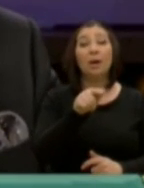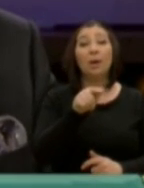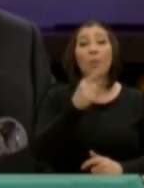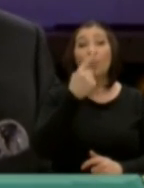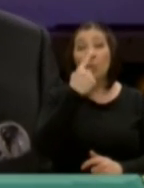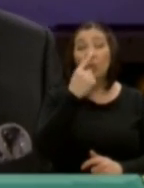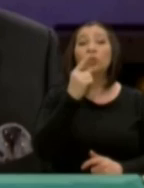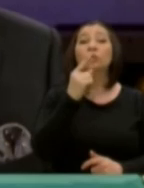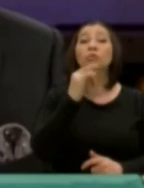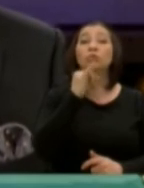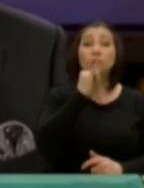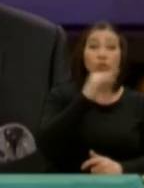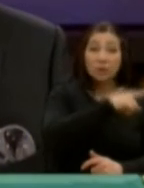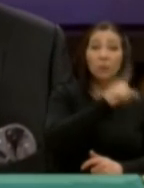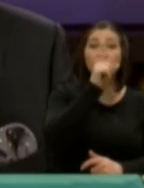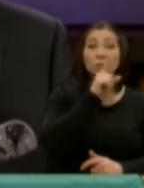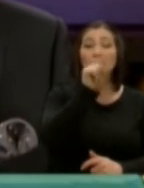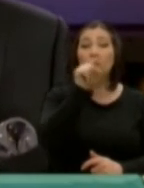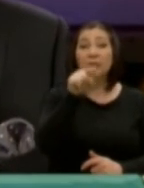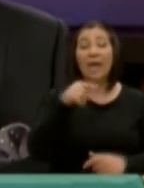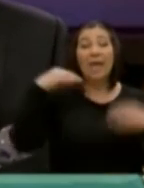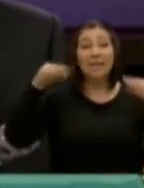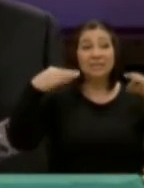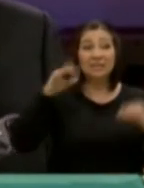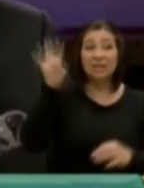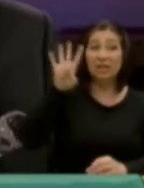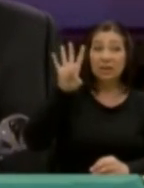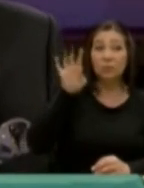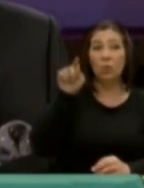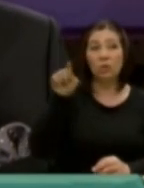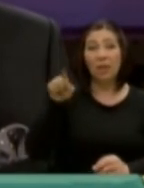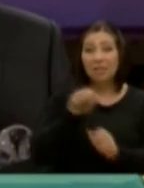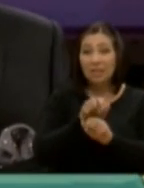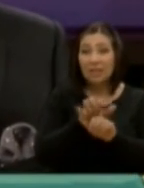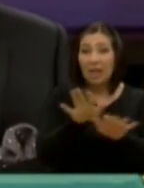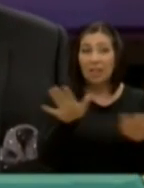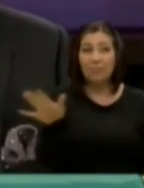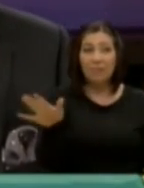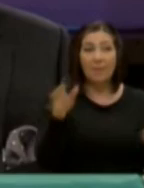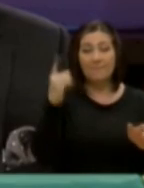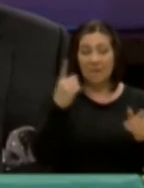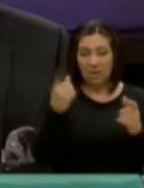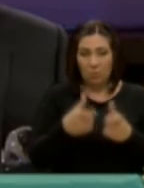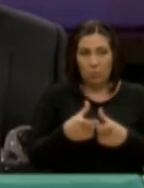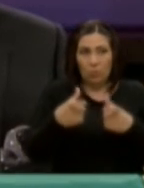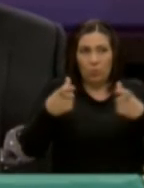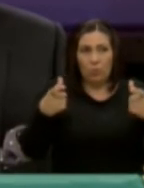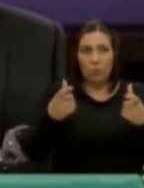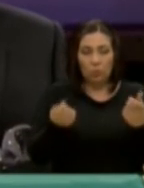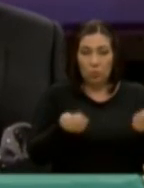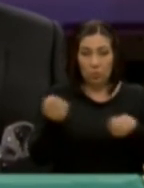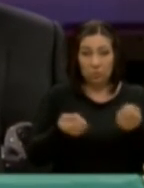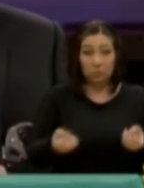Bolu, Düzce ve buralarda da 100 nokta, Eskişehir'de 40 noktaya dağılımla bir yerde